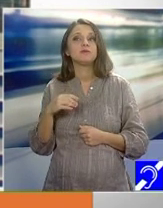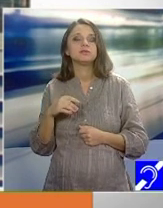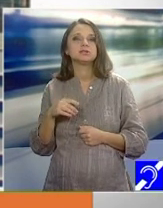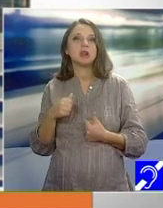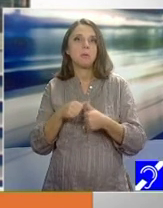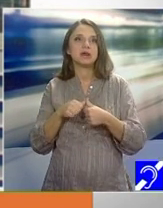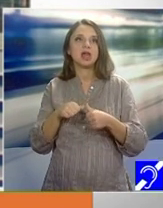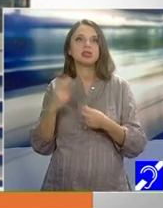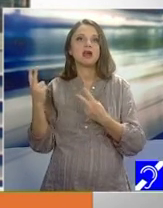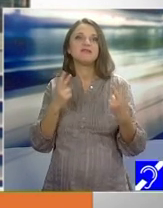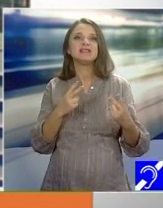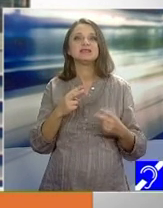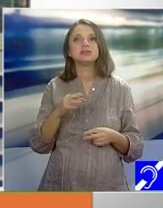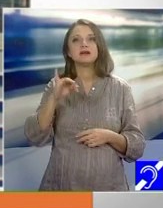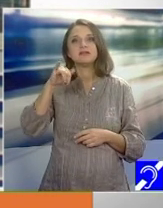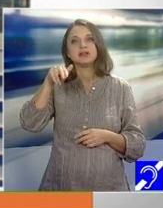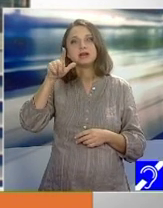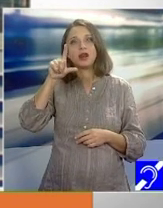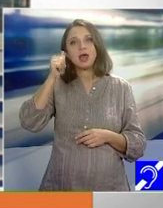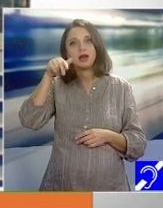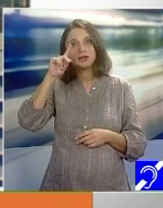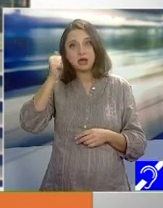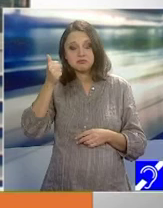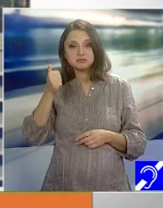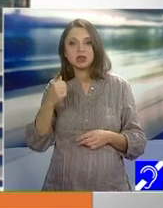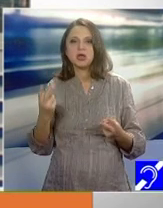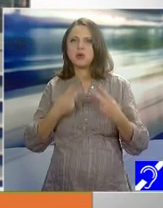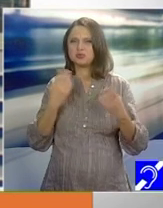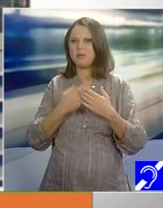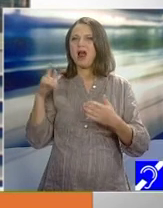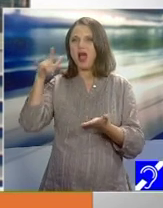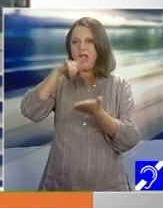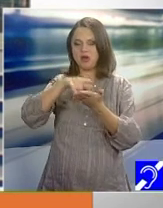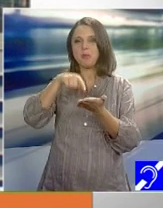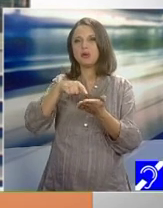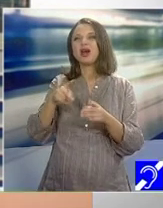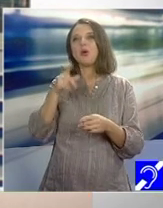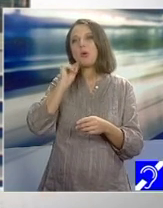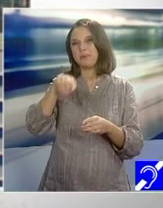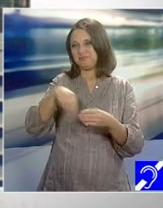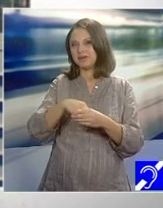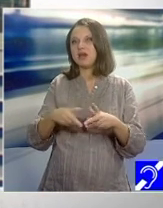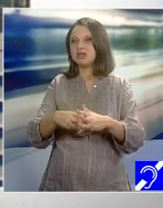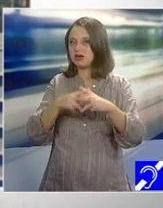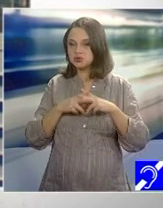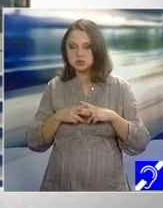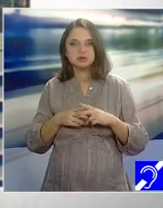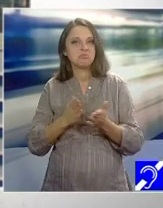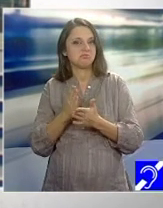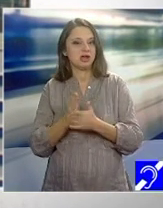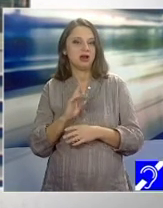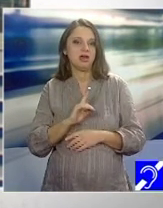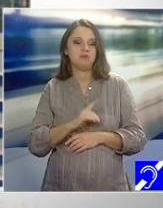prieten. E ușor pentru că aeroporturile îți oferă asistență și așa, nu e nimic a